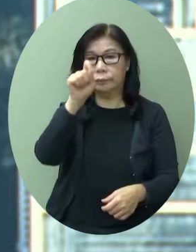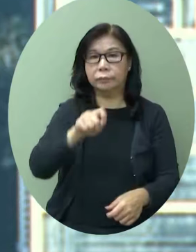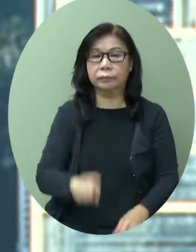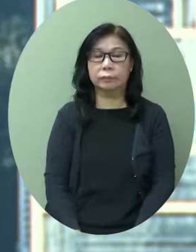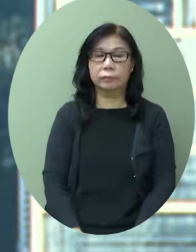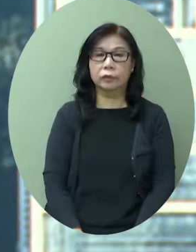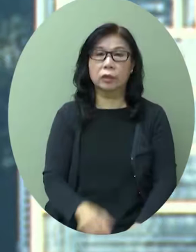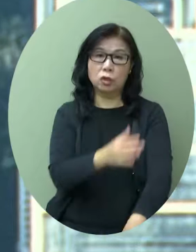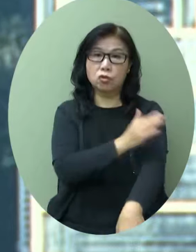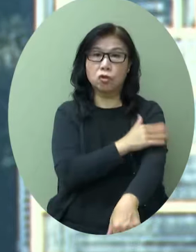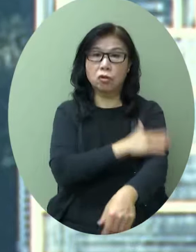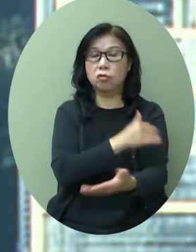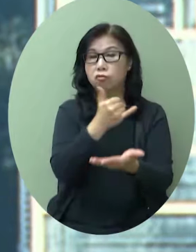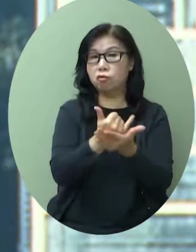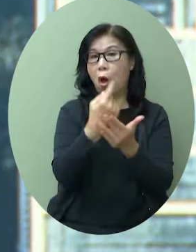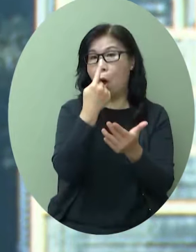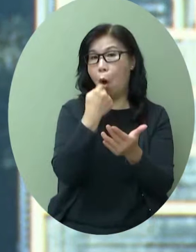左手邊紅色衫呢位。